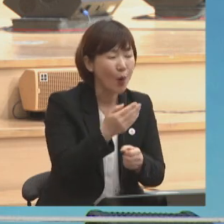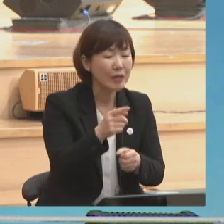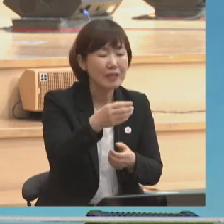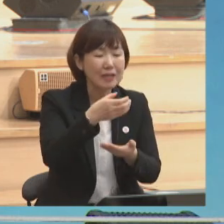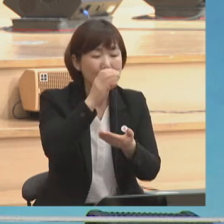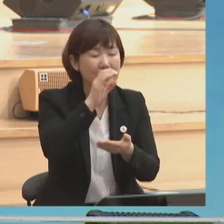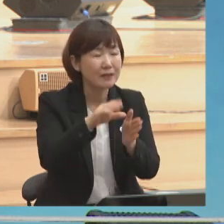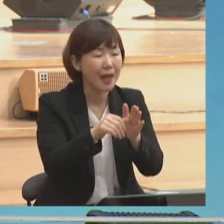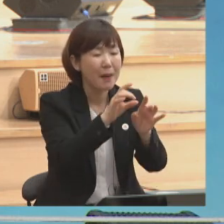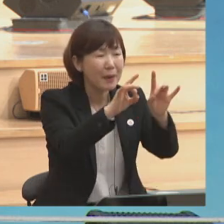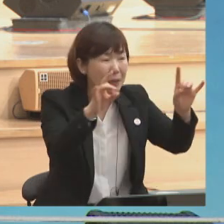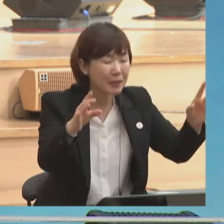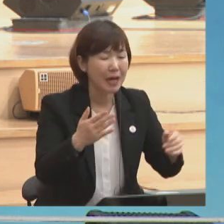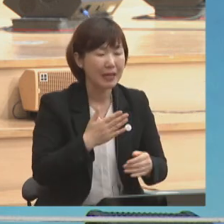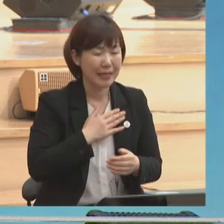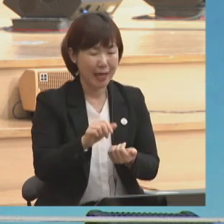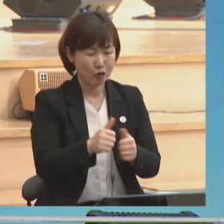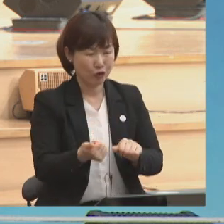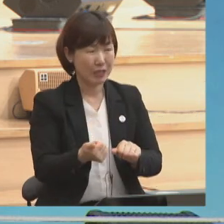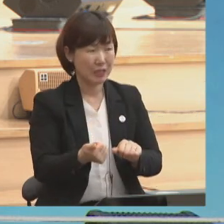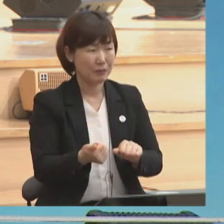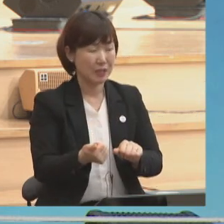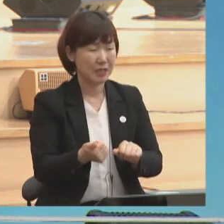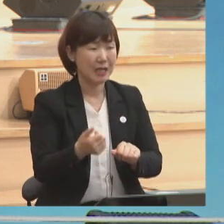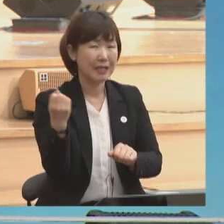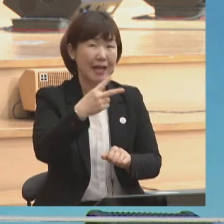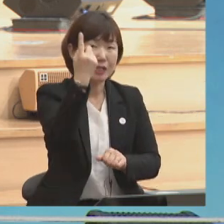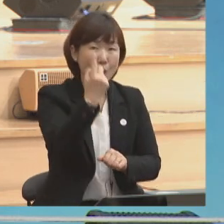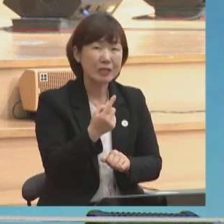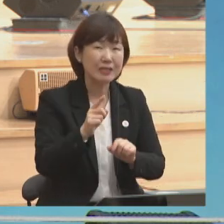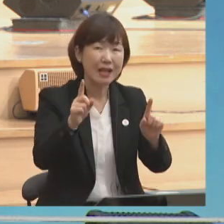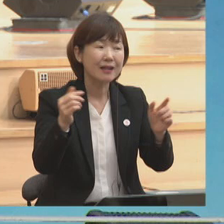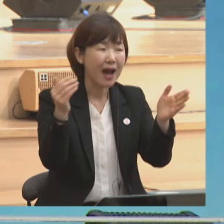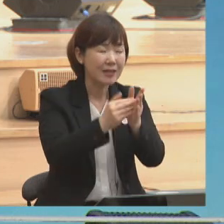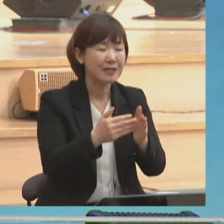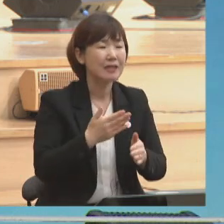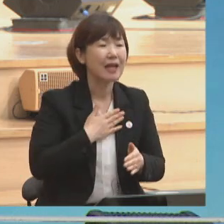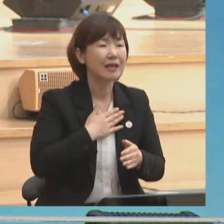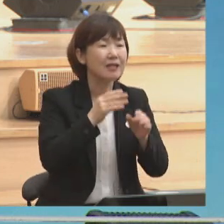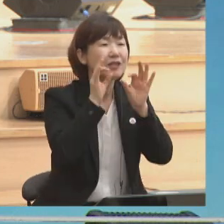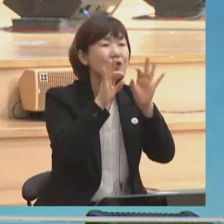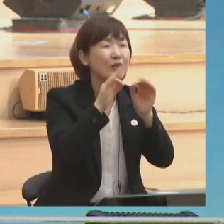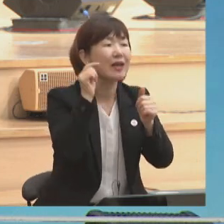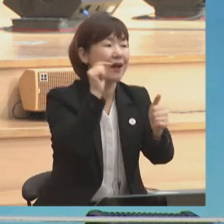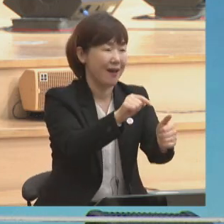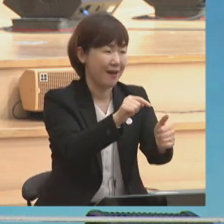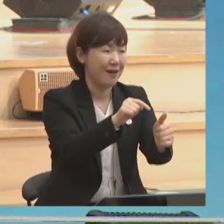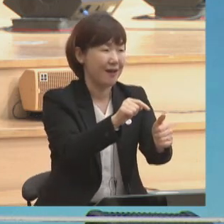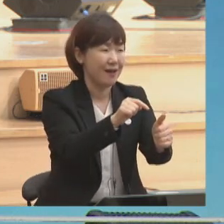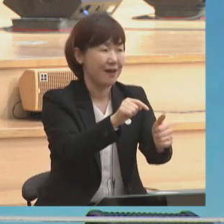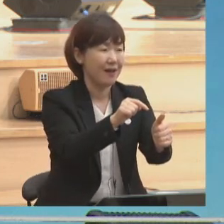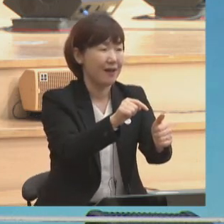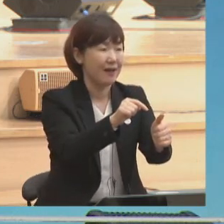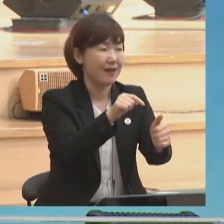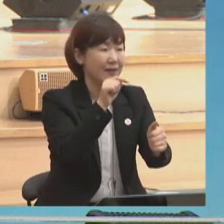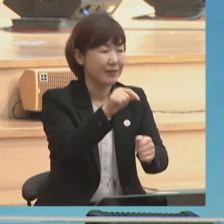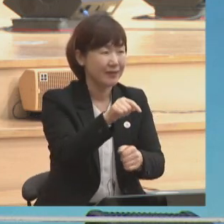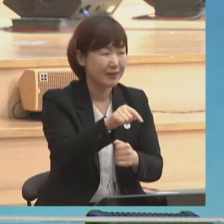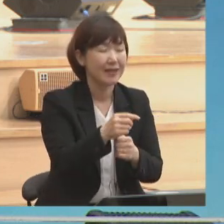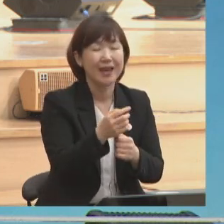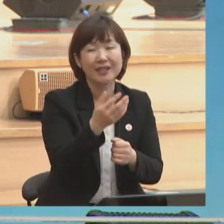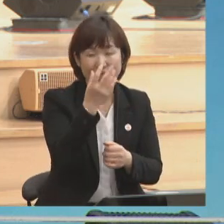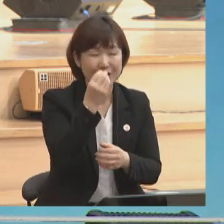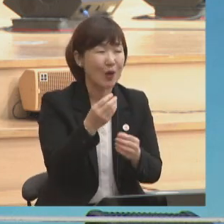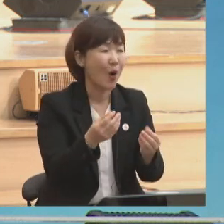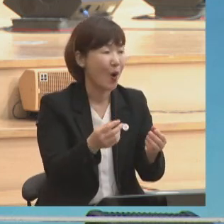나의 죽으심을 그가 오실 때까지 전하는 것이다. 이게 성찬식의 의미예요.